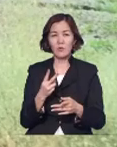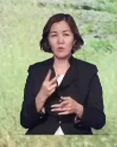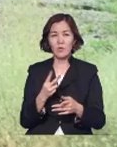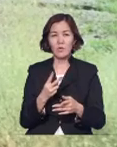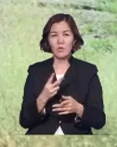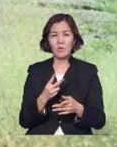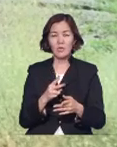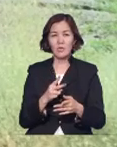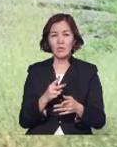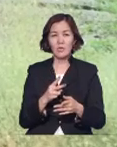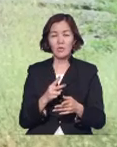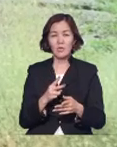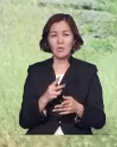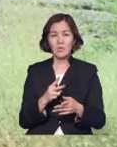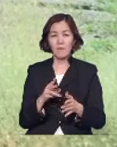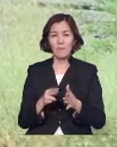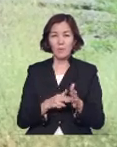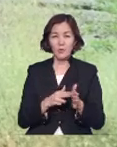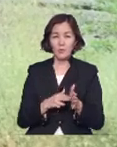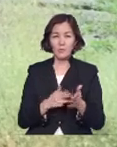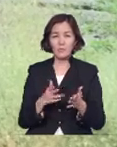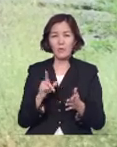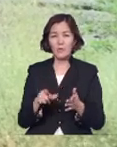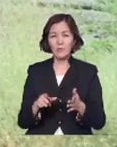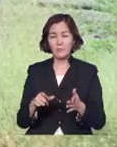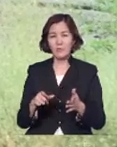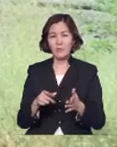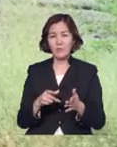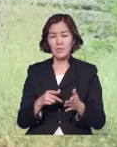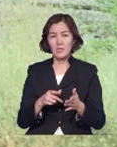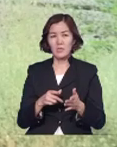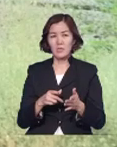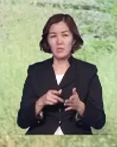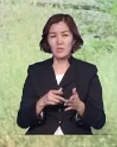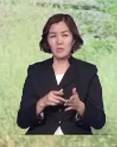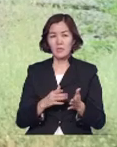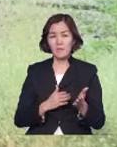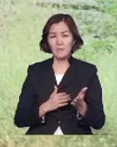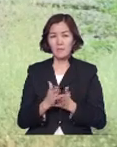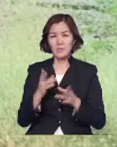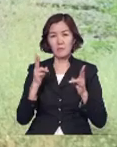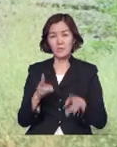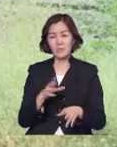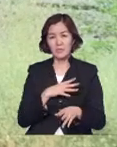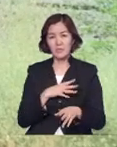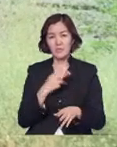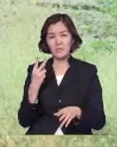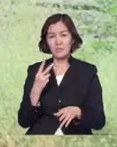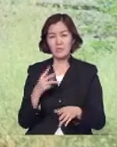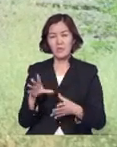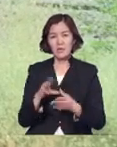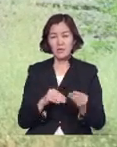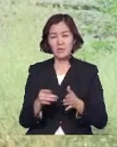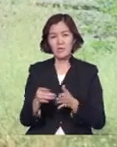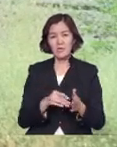дейді, пойызды адам басып кетті. И 6 айдың ішінде осы 24 жылдың экстренті торможение көбейіп